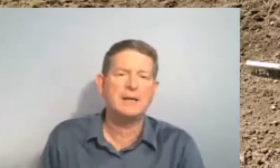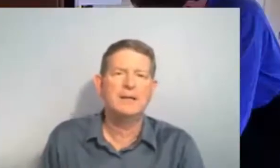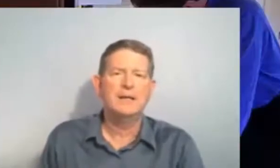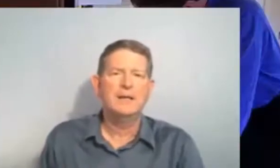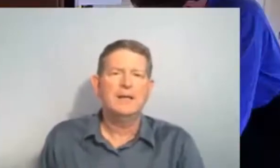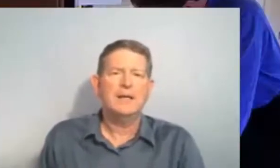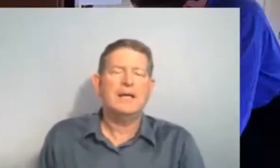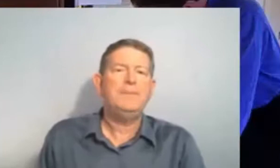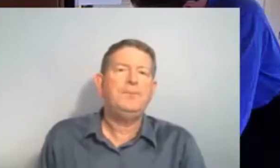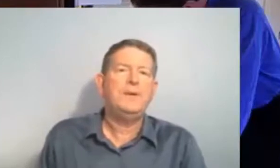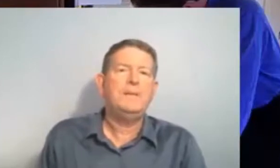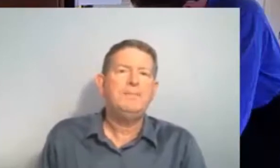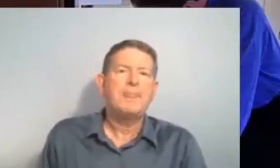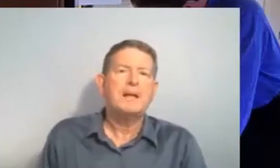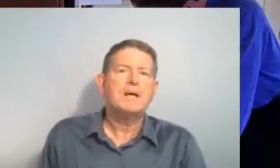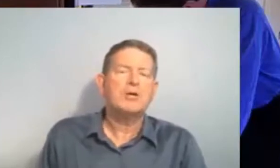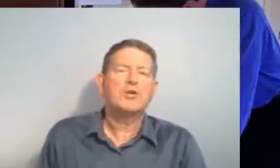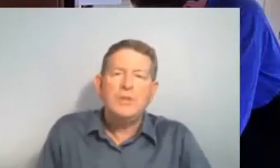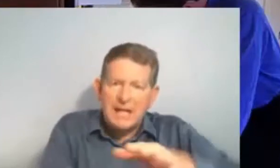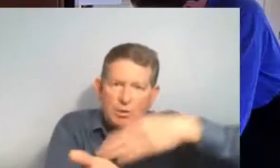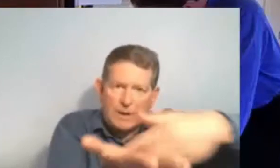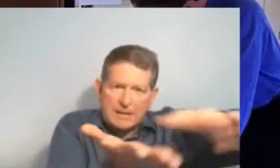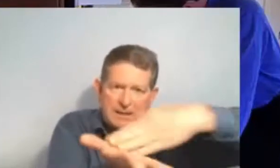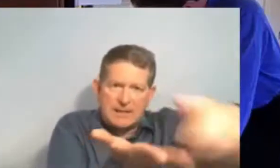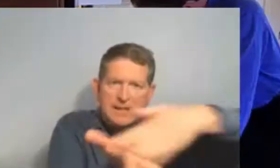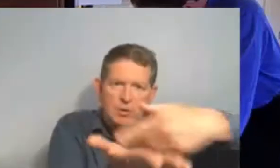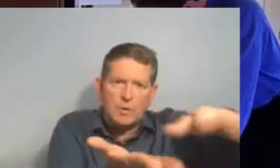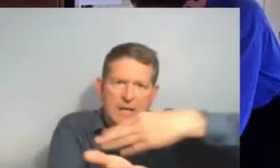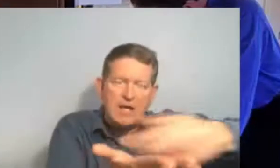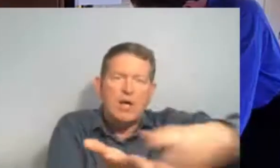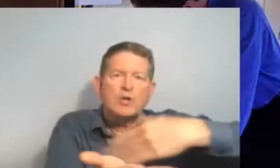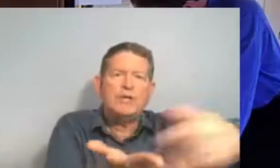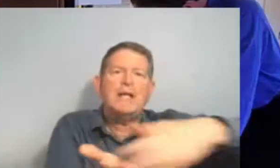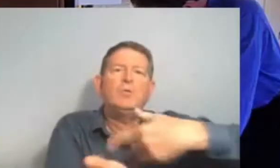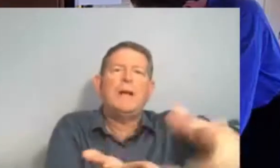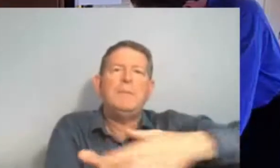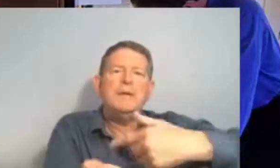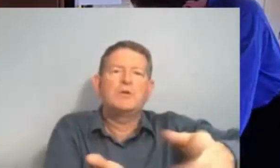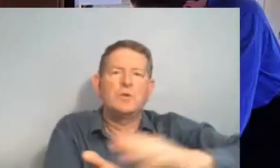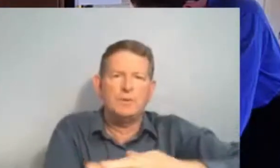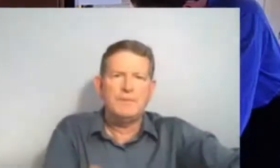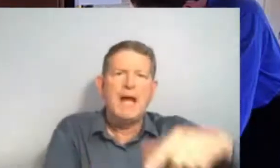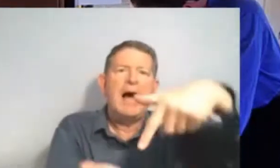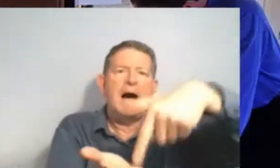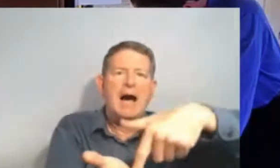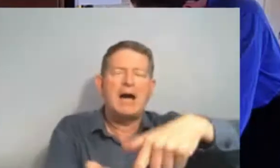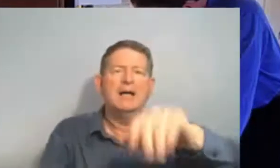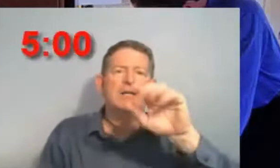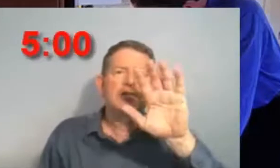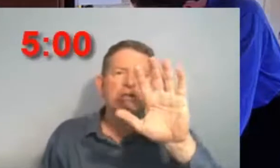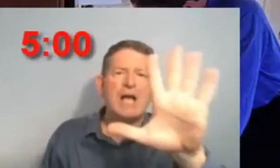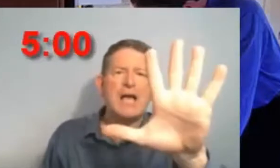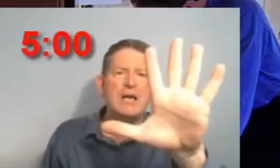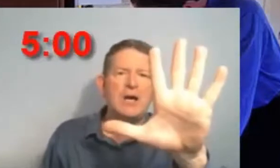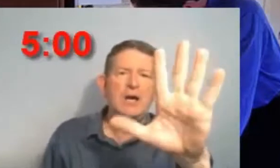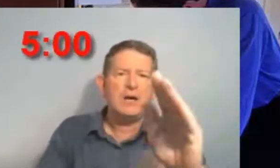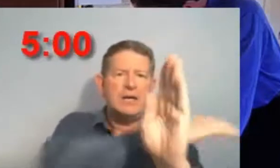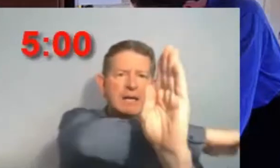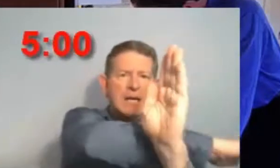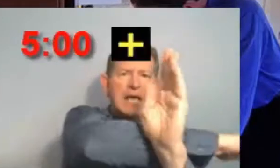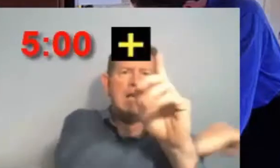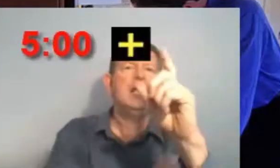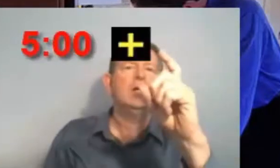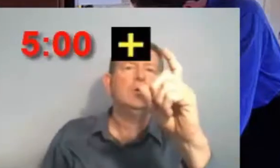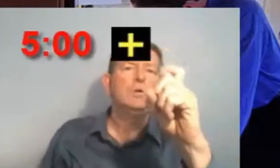4h15. Et puis, je nettoie, ça c'est nettoyer, je nettoie la maison à